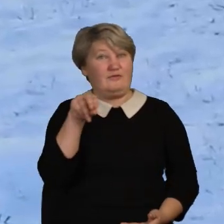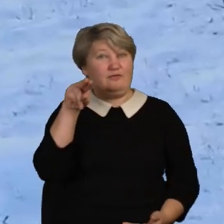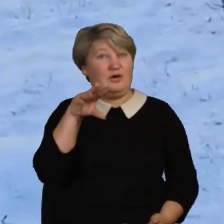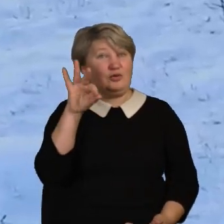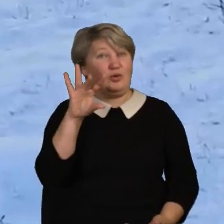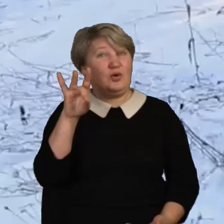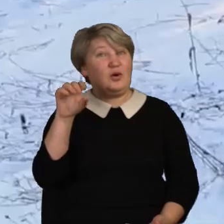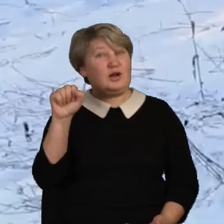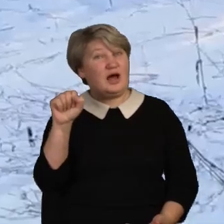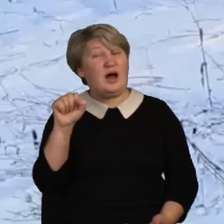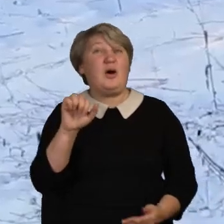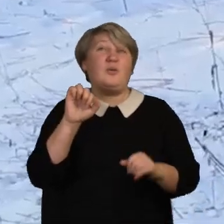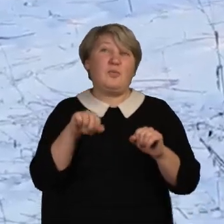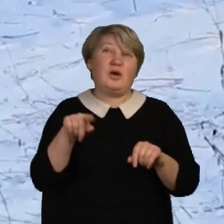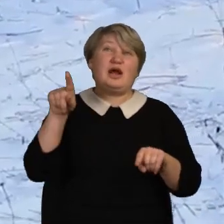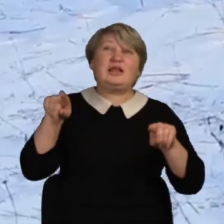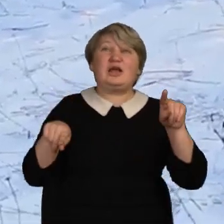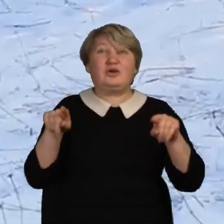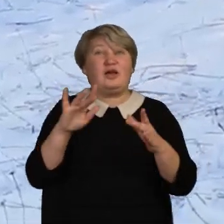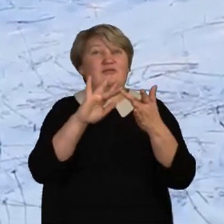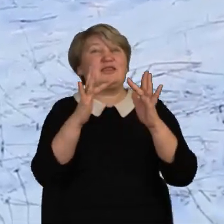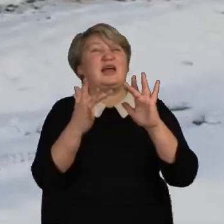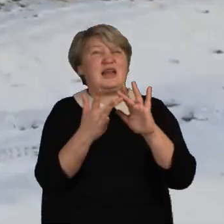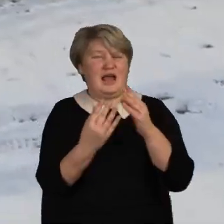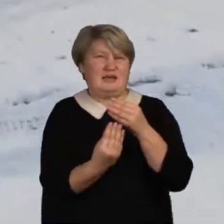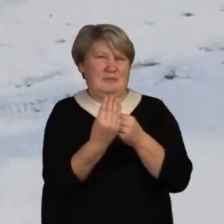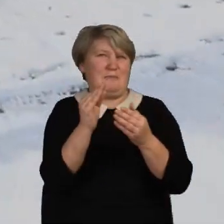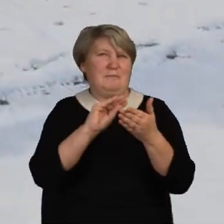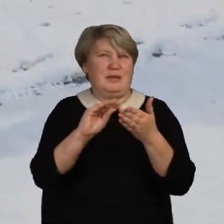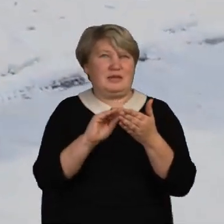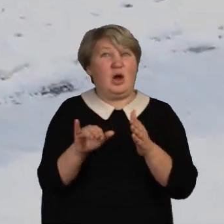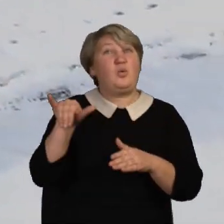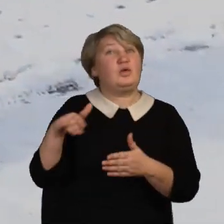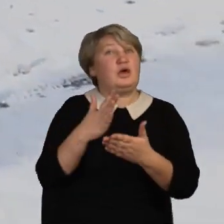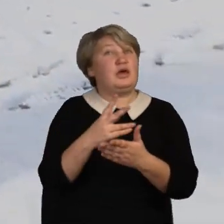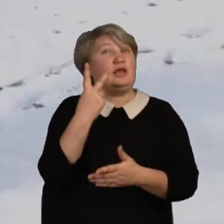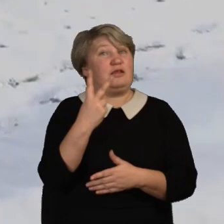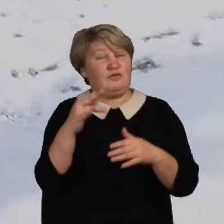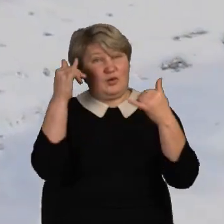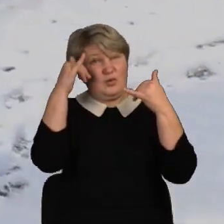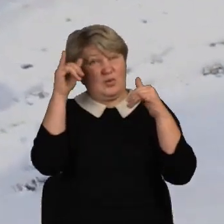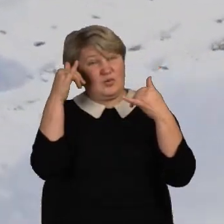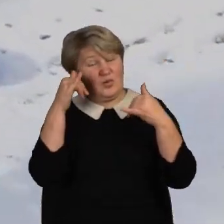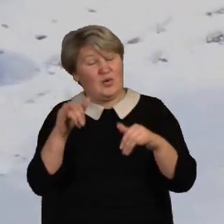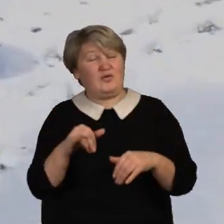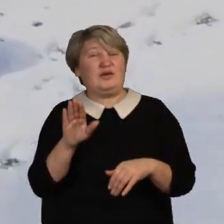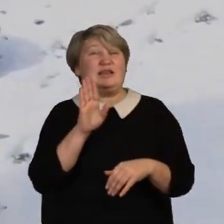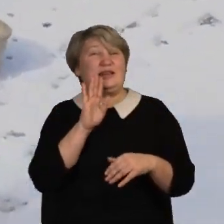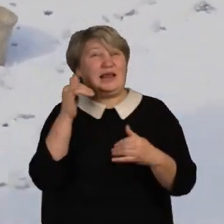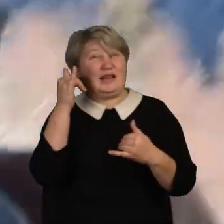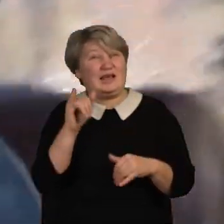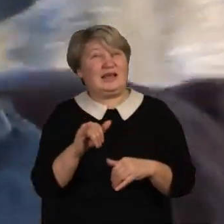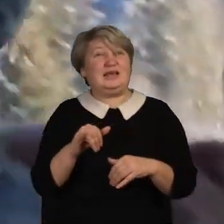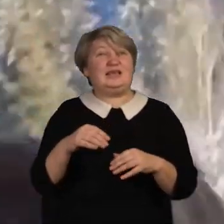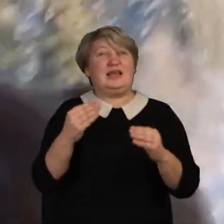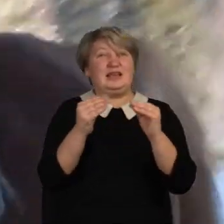і десь колись у інтернеті згадували. Вона має дві корові, телесу, троє телят, 10